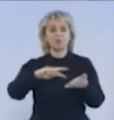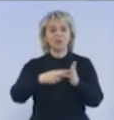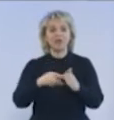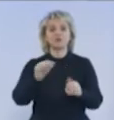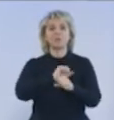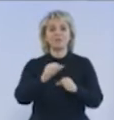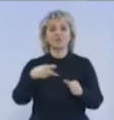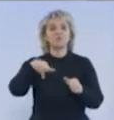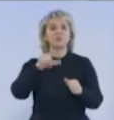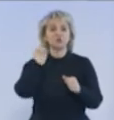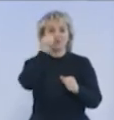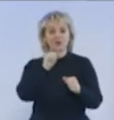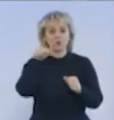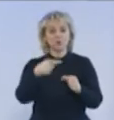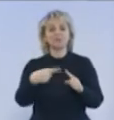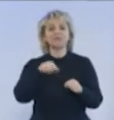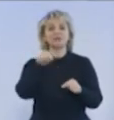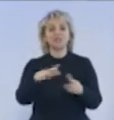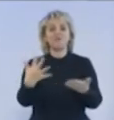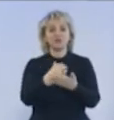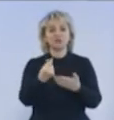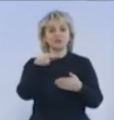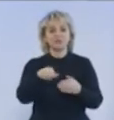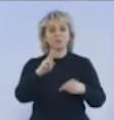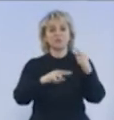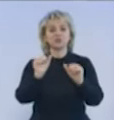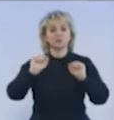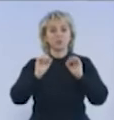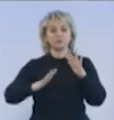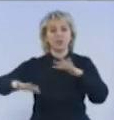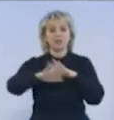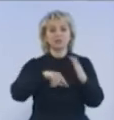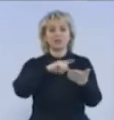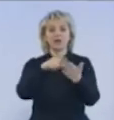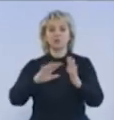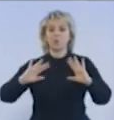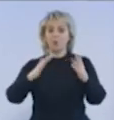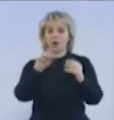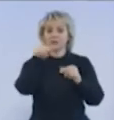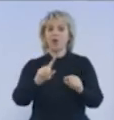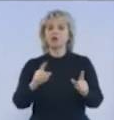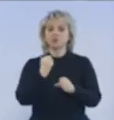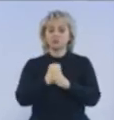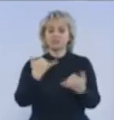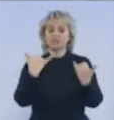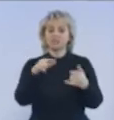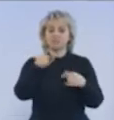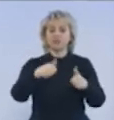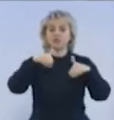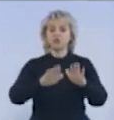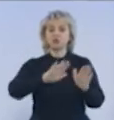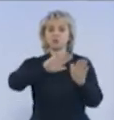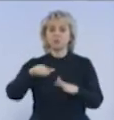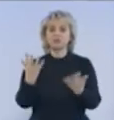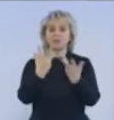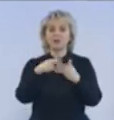планируют побить рекорды прошлого года. Тогда на вырученные деньги удалось построить спортплощадку в городском парке. А что сделают теперь, решат